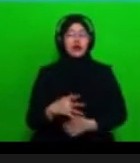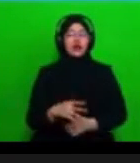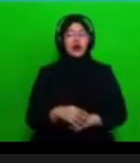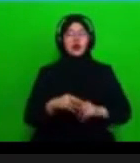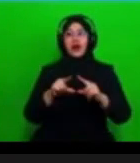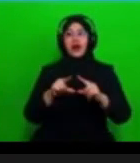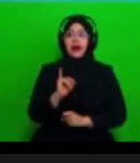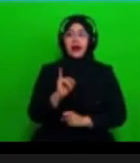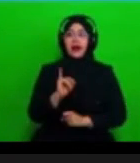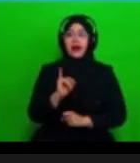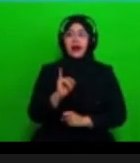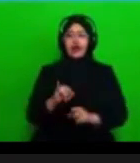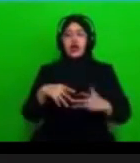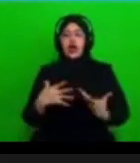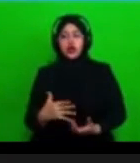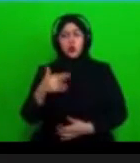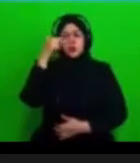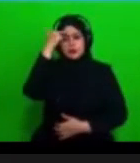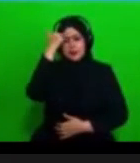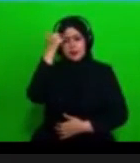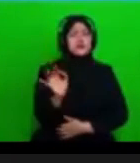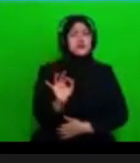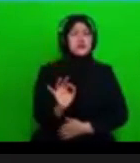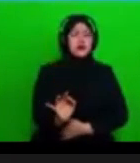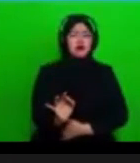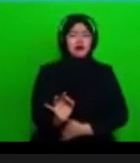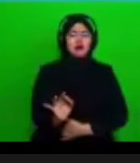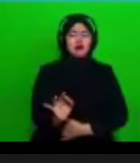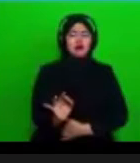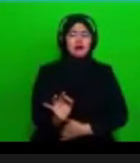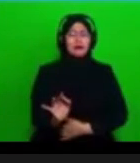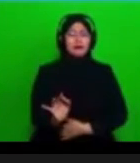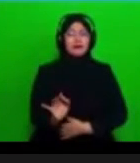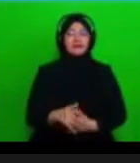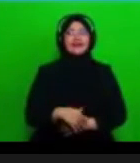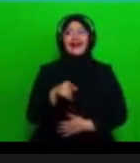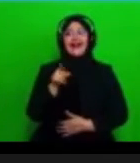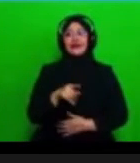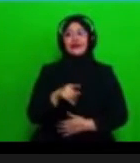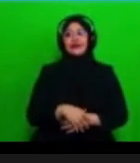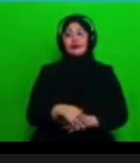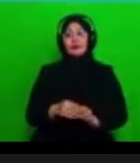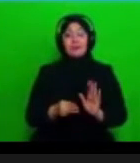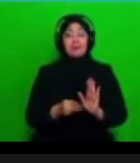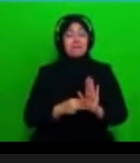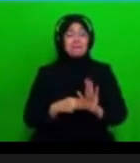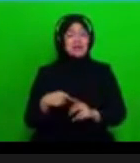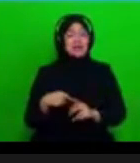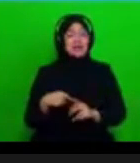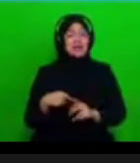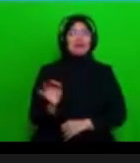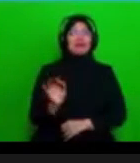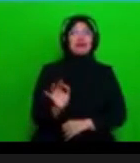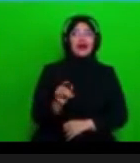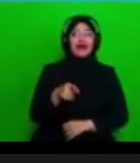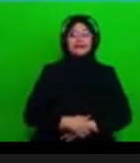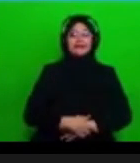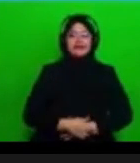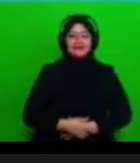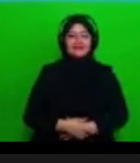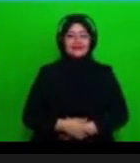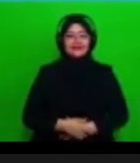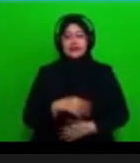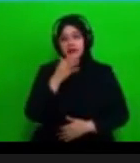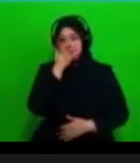tidak AI gitu ya, tidak cerdas, artificial intelligence, ya bukan Mas Menteri ya, Gojek gitu contohnya.